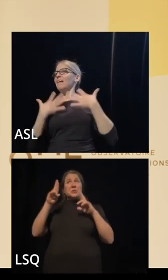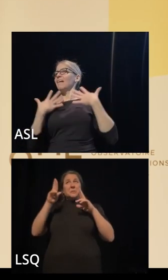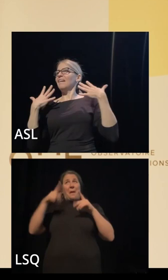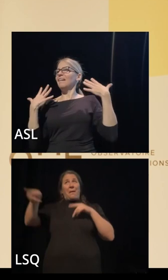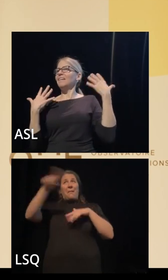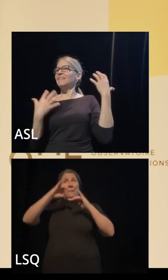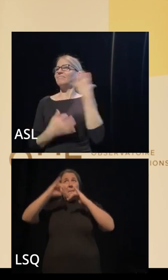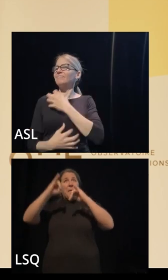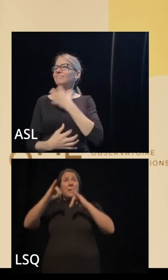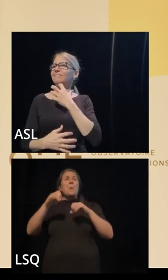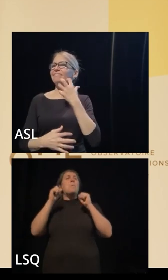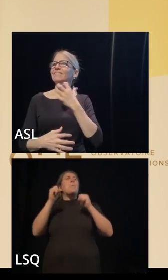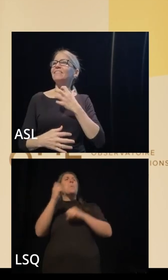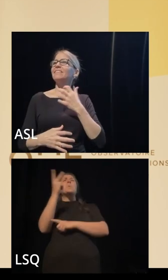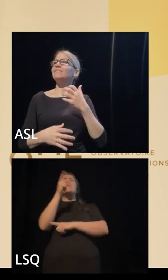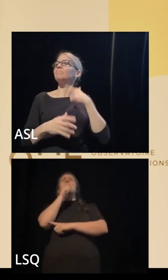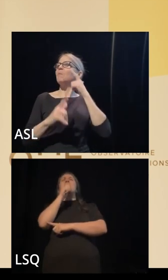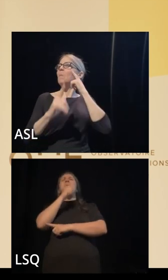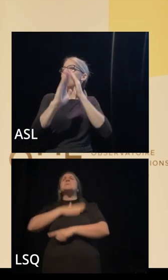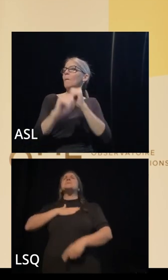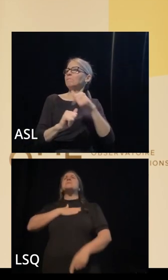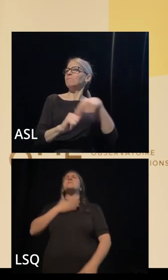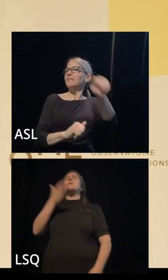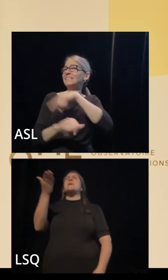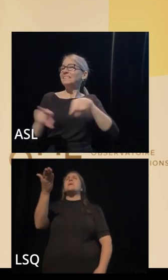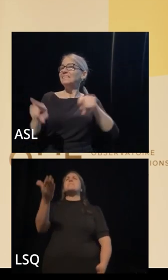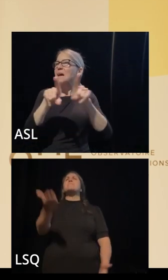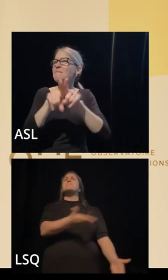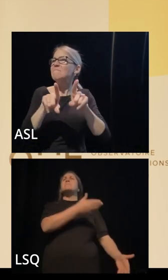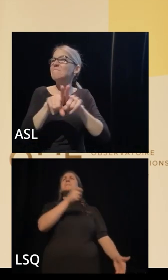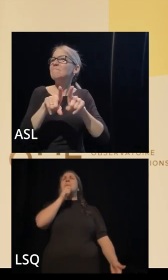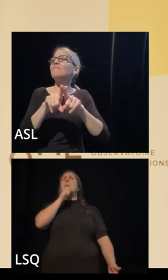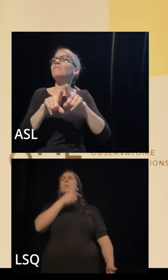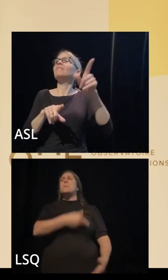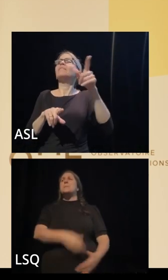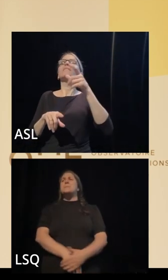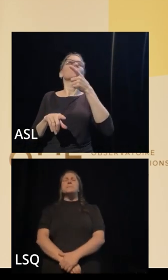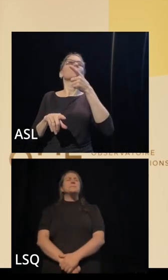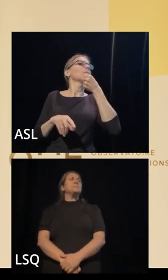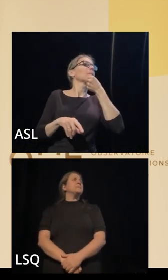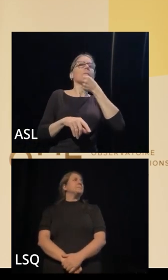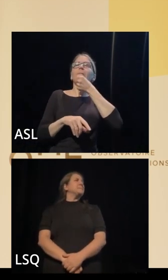on peut avoir deux micros sur scène, s'il vous plaît, pour nos invités.